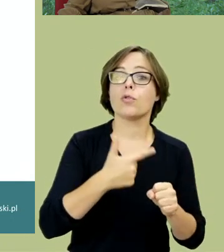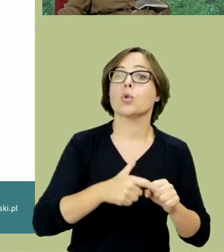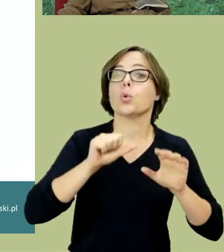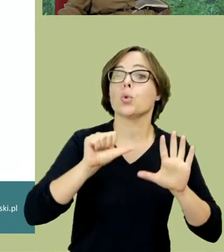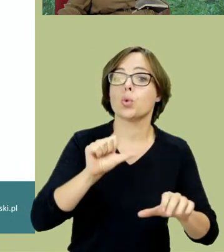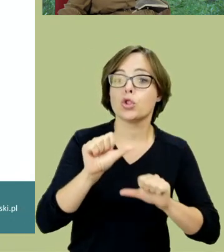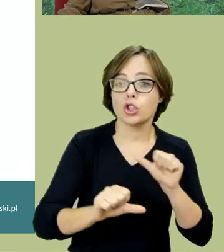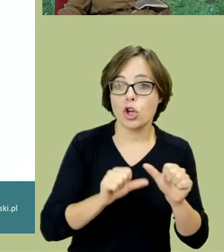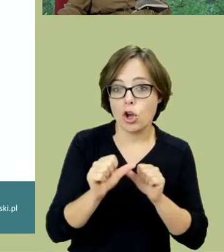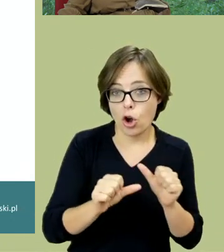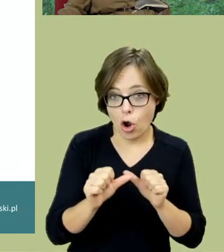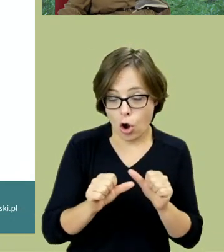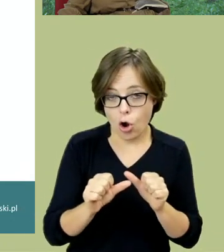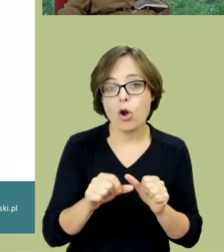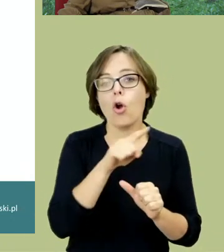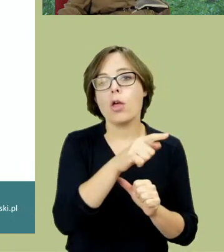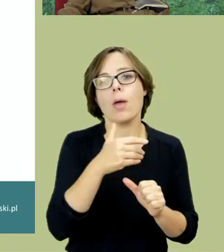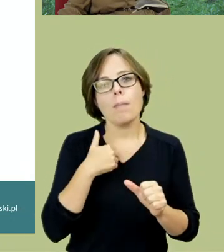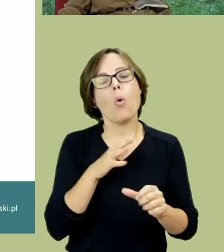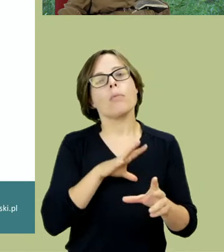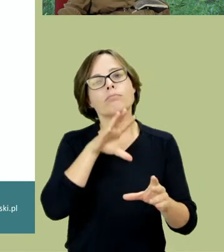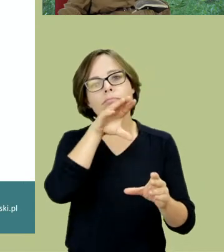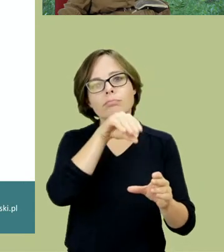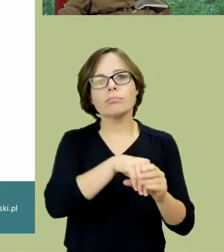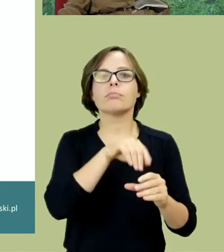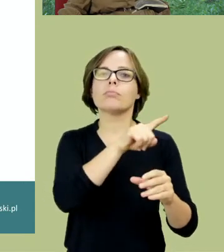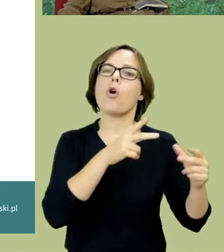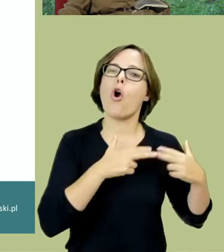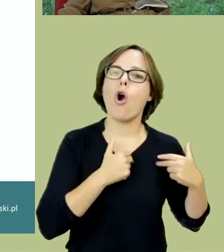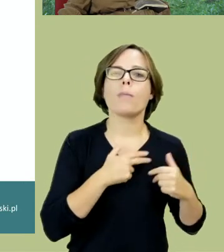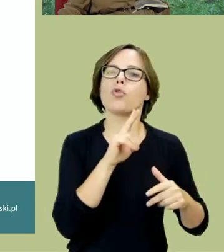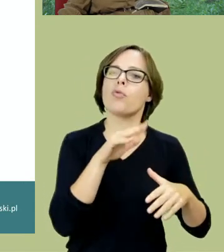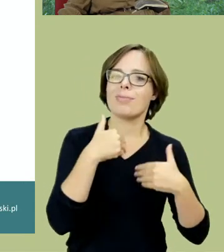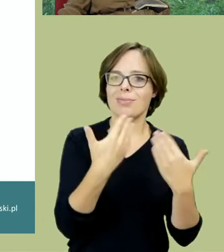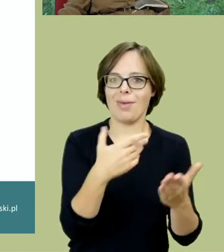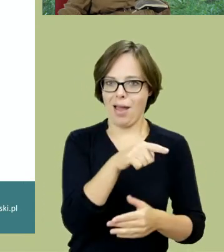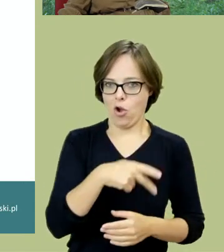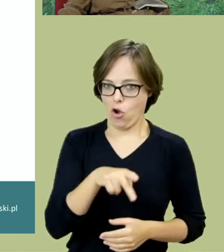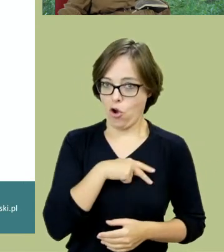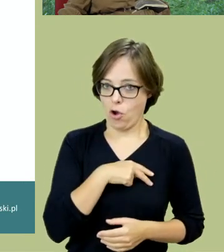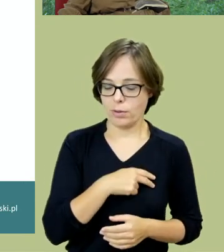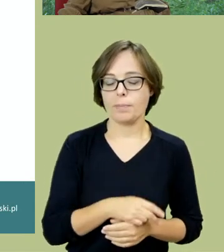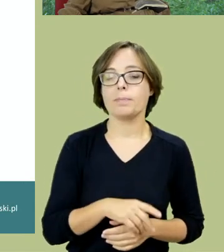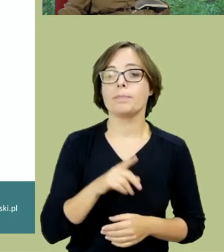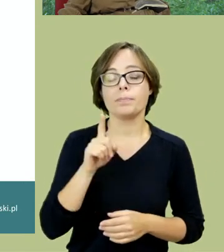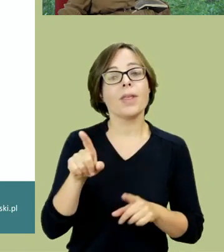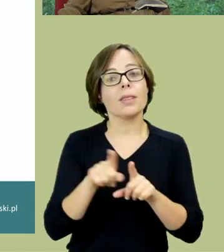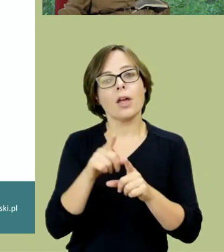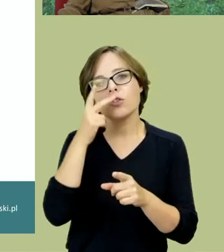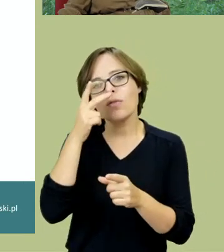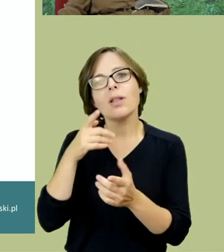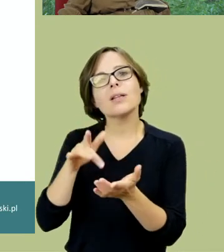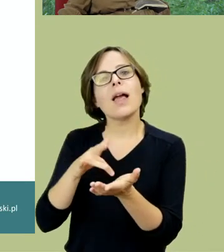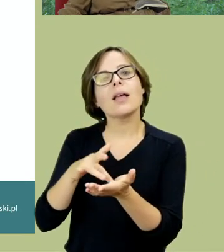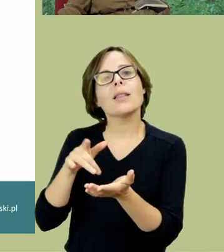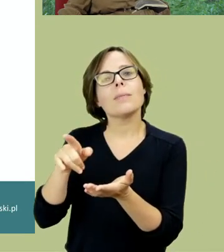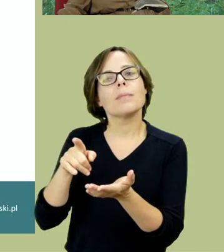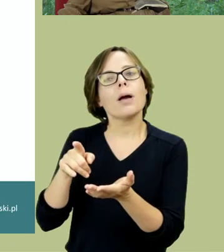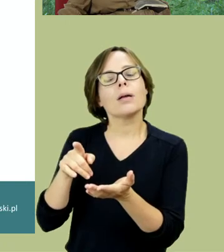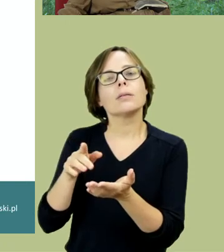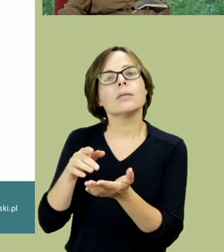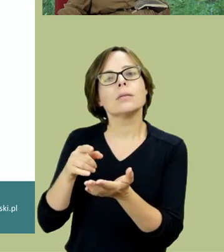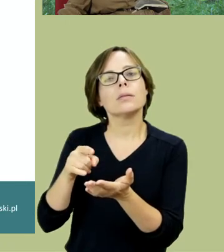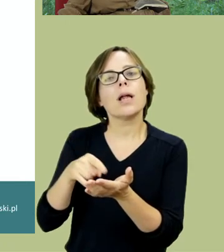1926 roku zasiadała w kapitule tego orderu. No i legitymacja do Krzyża Niepodległości